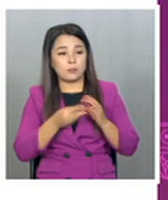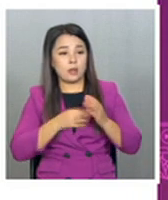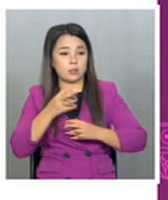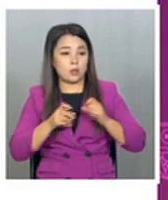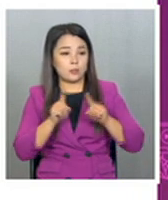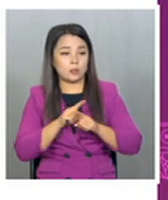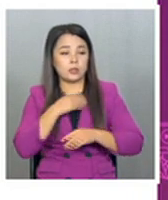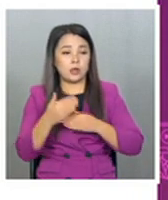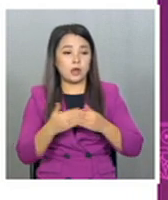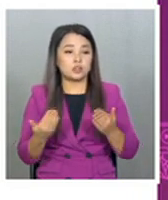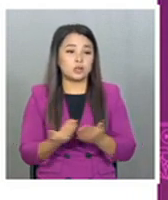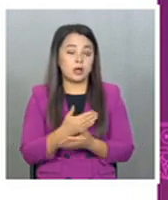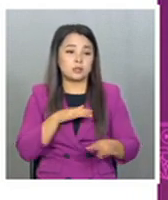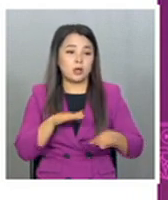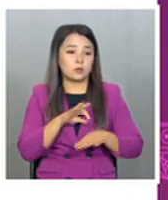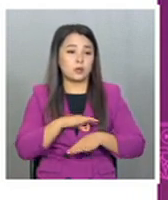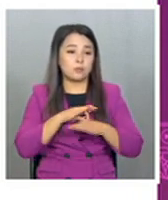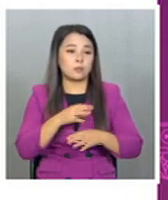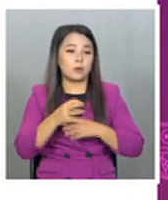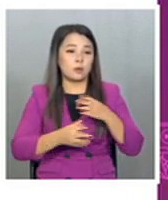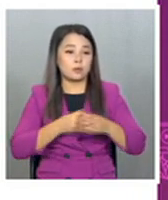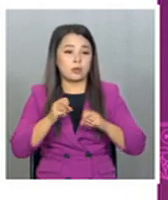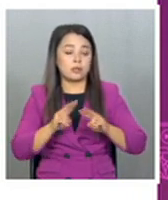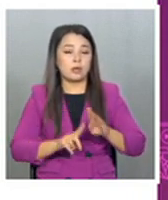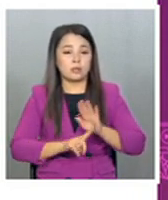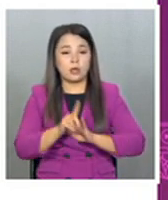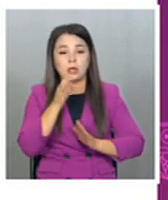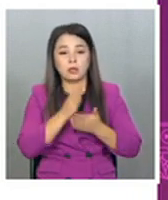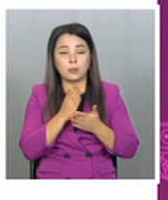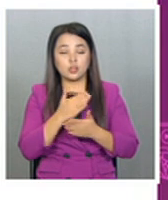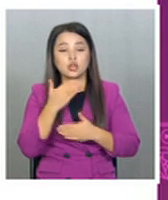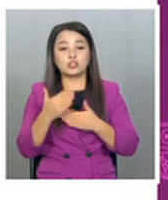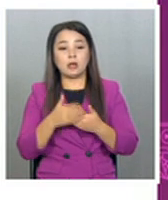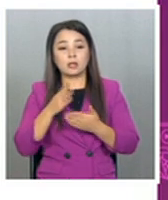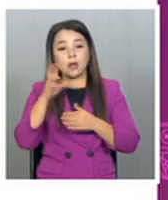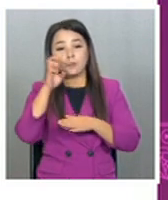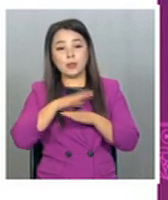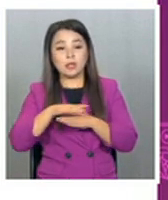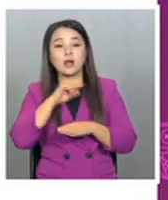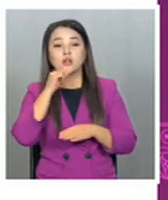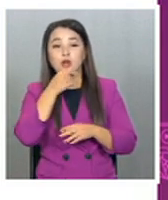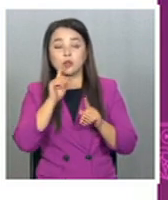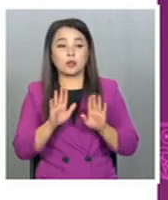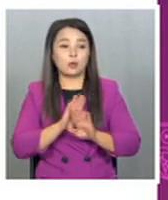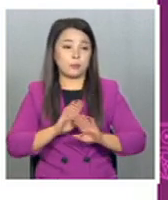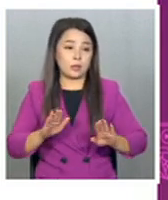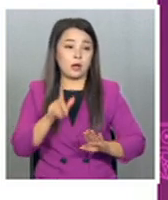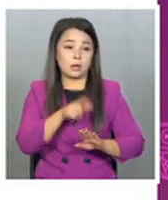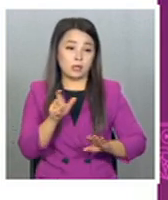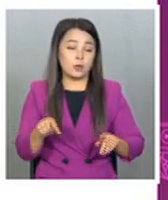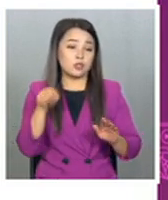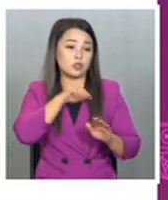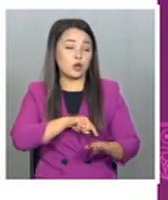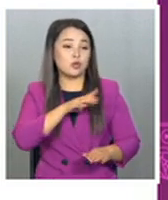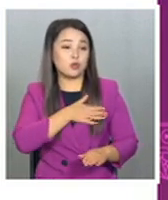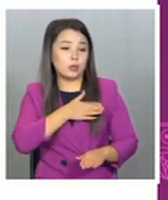яғни жаһандану қозғалысын дүниеге алып келді. Жаһандану мемлекеттердің экономикасына ғана емес, адамдардың ішкі